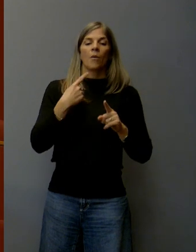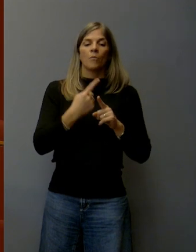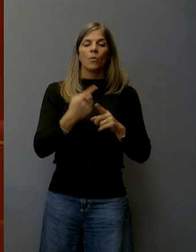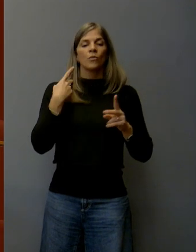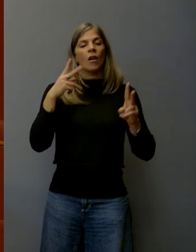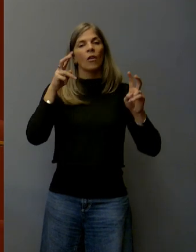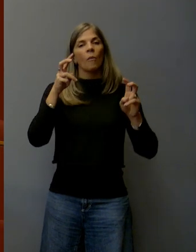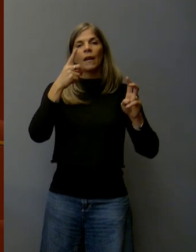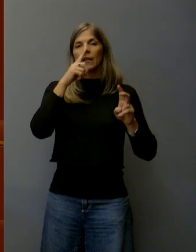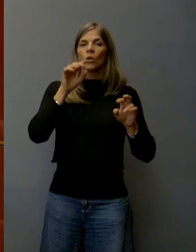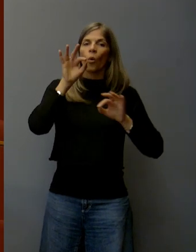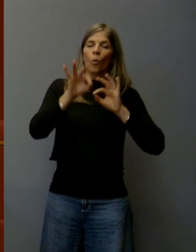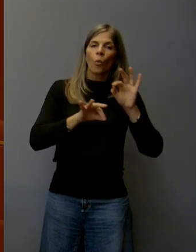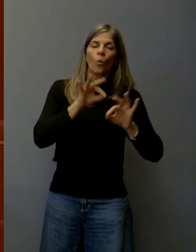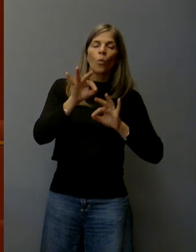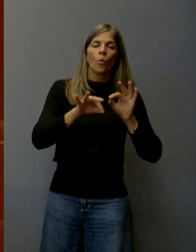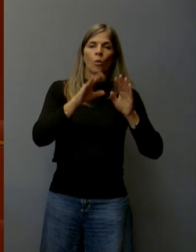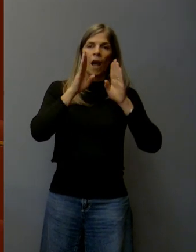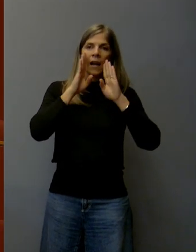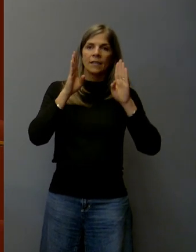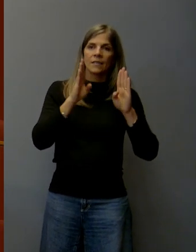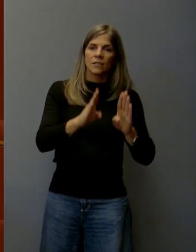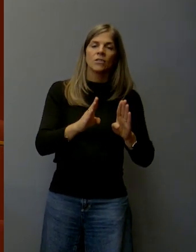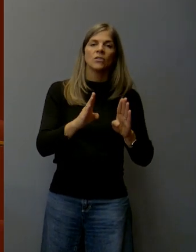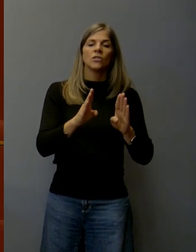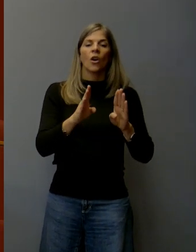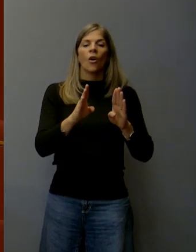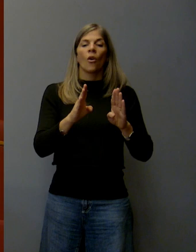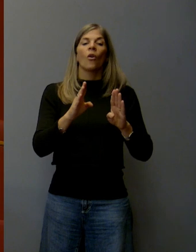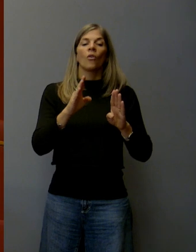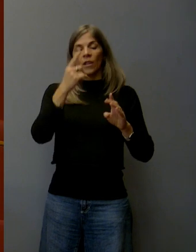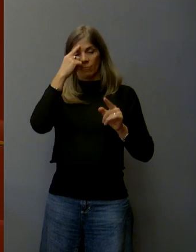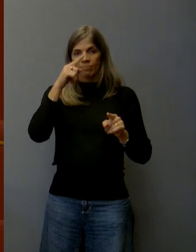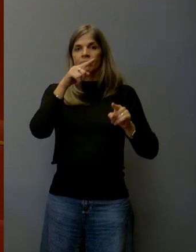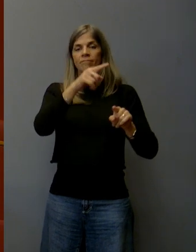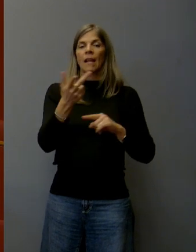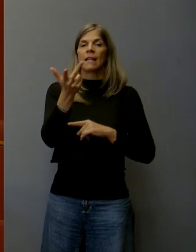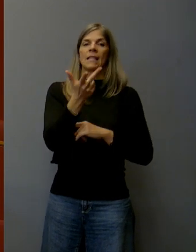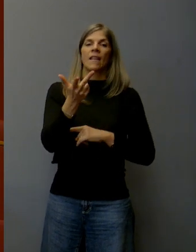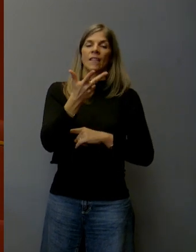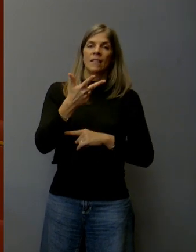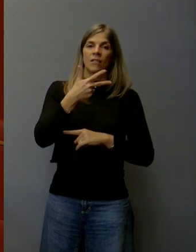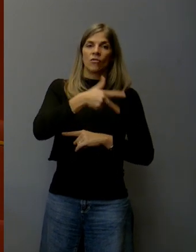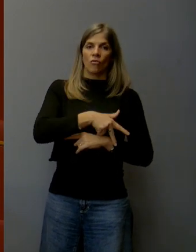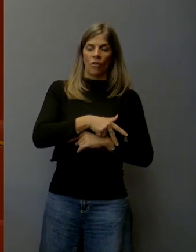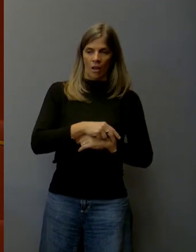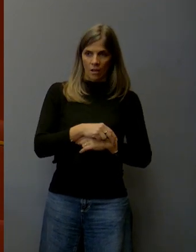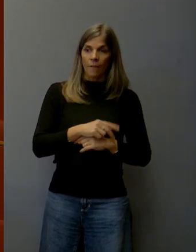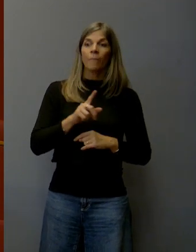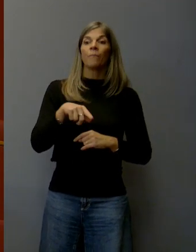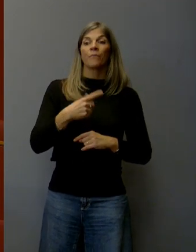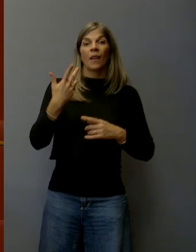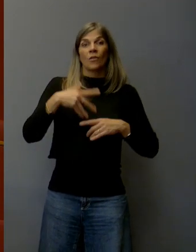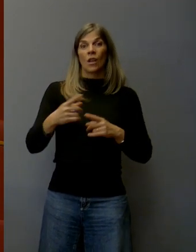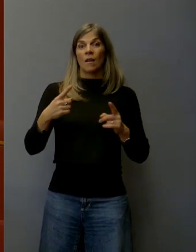e di attenzione che riguarda i servizi sociali e noi già dalla campagna elettorale avevamo evidenziato